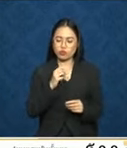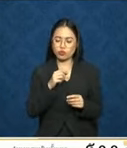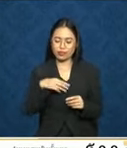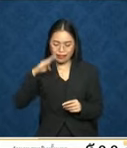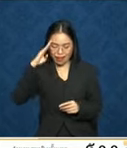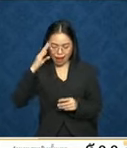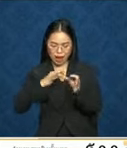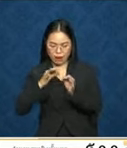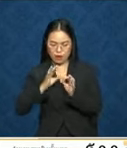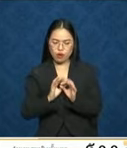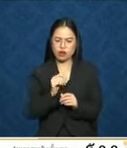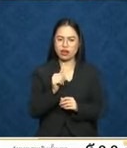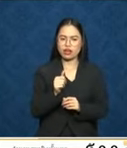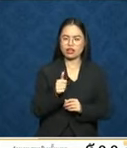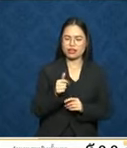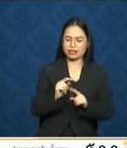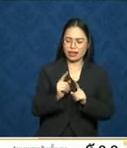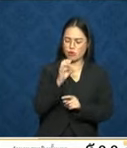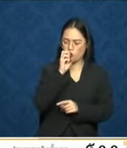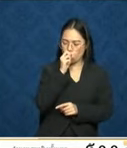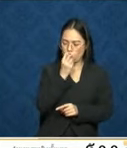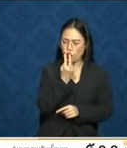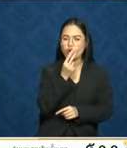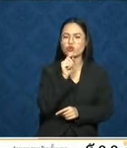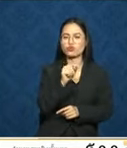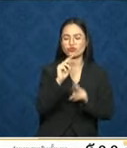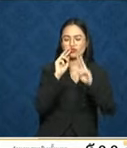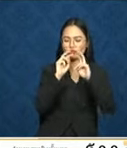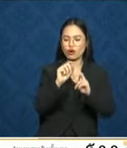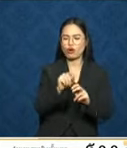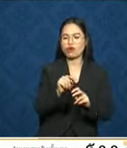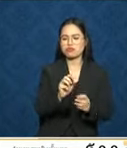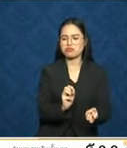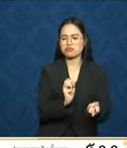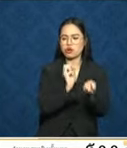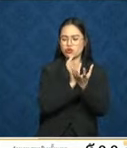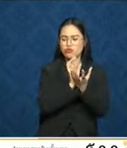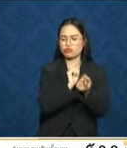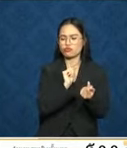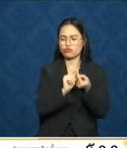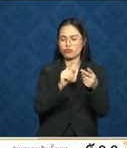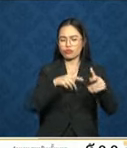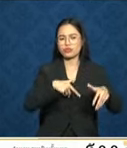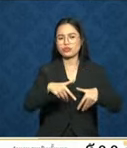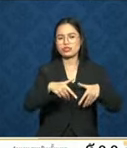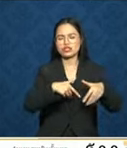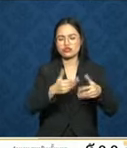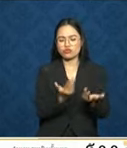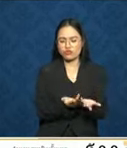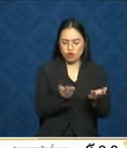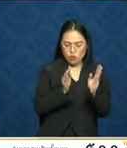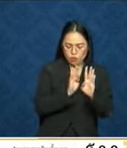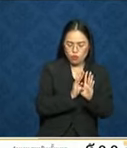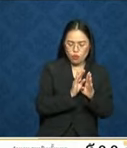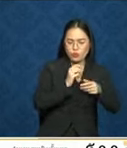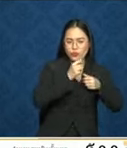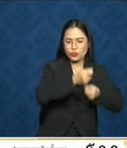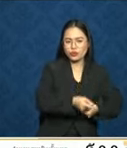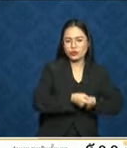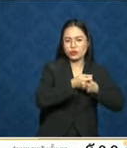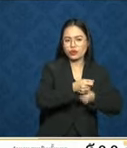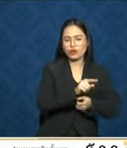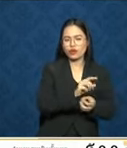ข้อที่จริงแล้วในทางตรงกันข้ามเขาไม่ได้คำนึงถึงผลกระทบที่จะเกิดขึ้นแก่ครอบครัวของพี่น้องเกษตรกรเล